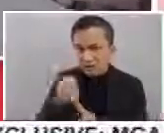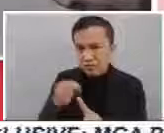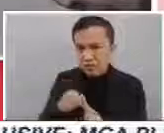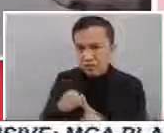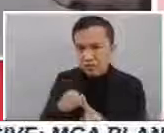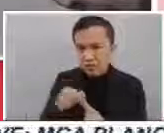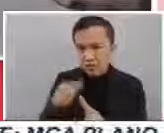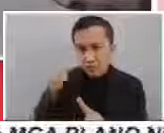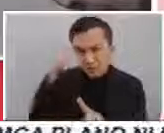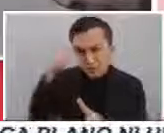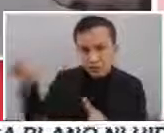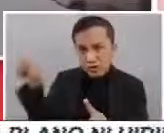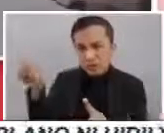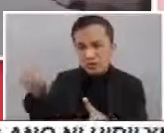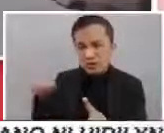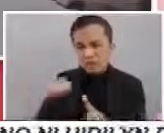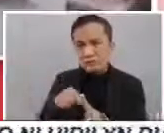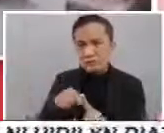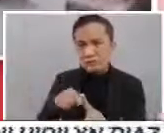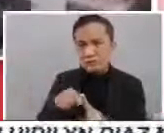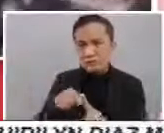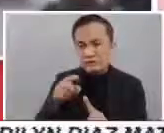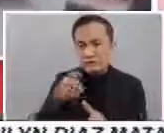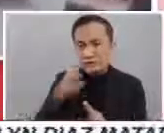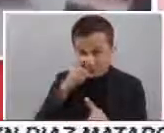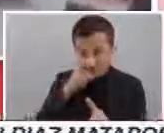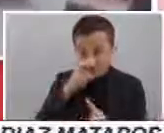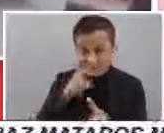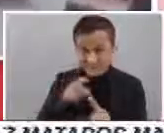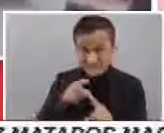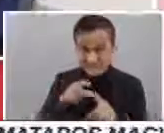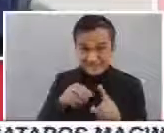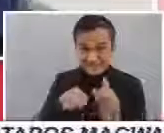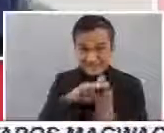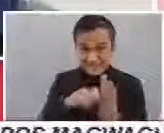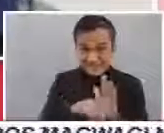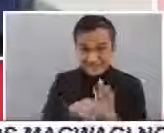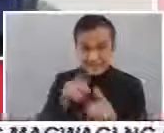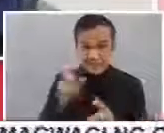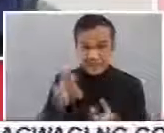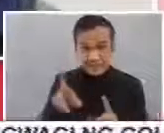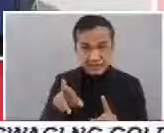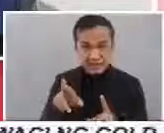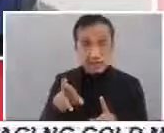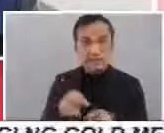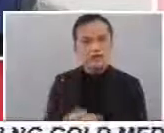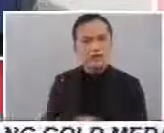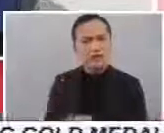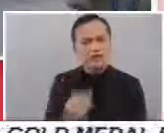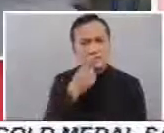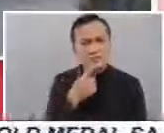makukulit talaga at talagang nagbabiolate po ng halos itong issue ng